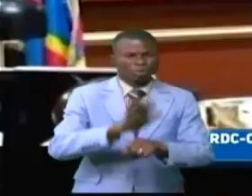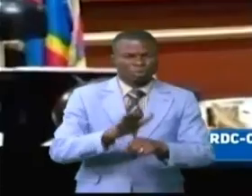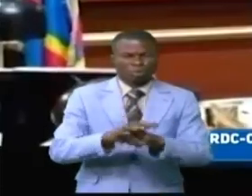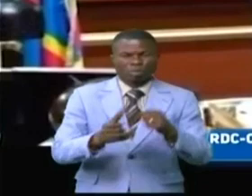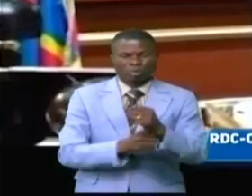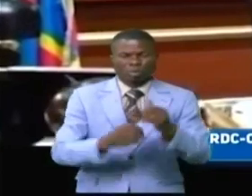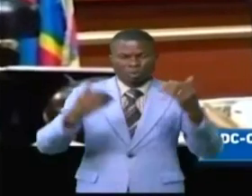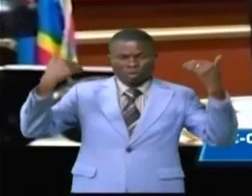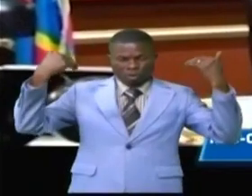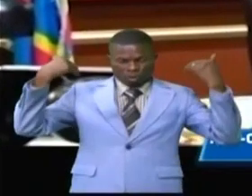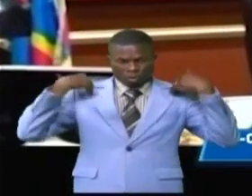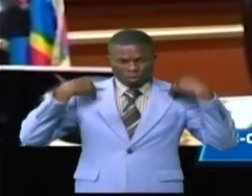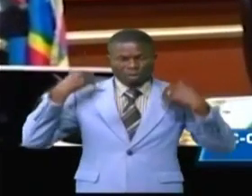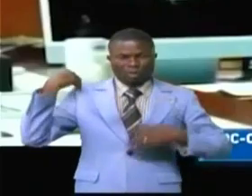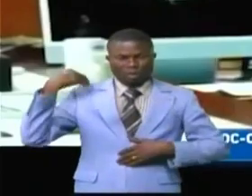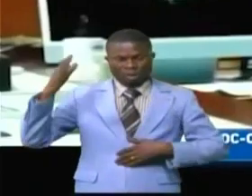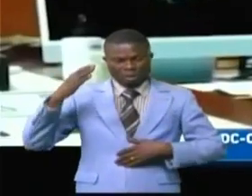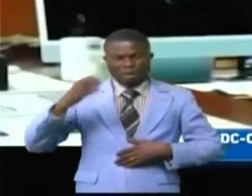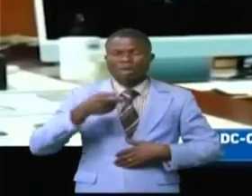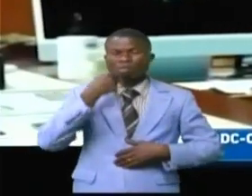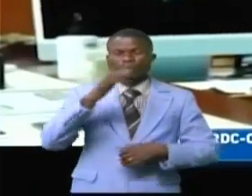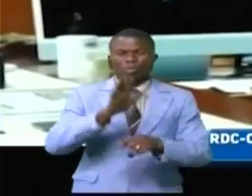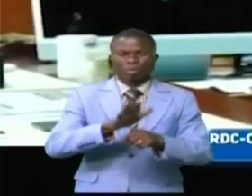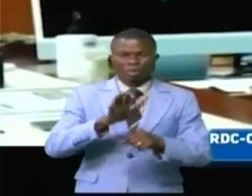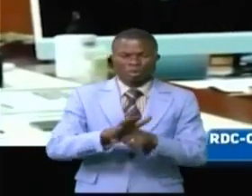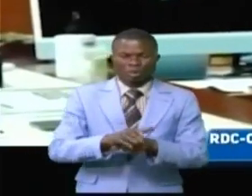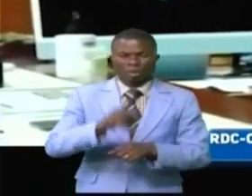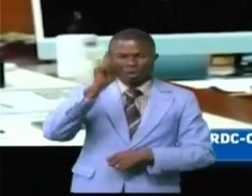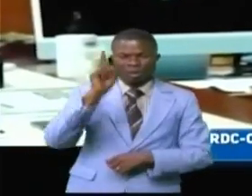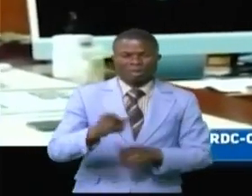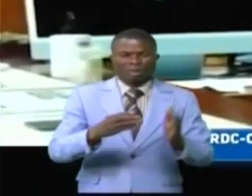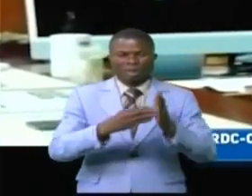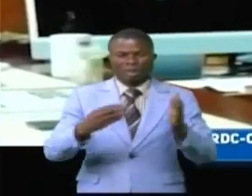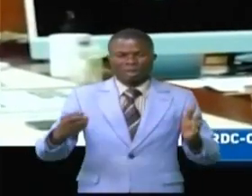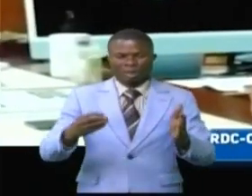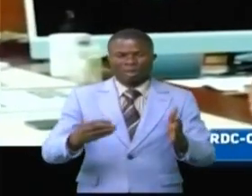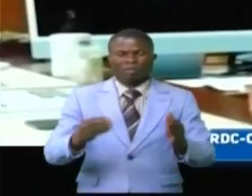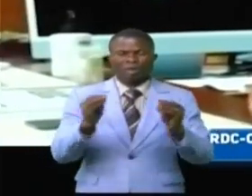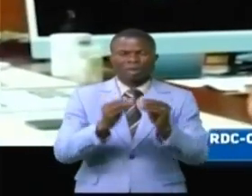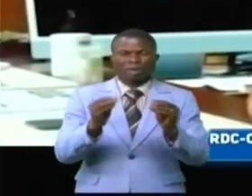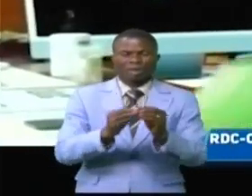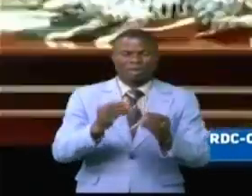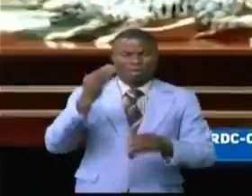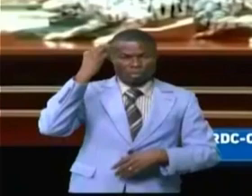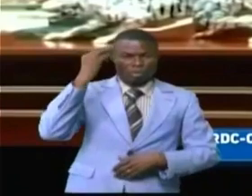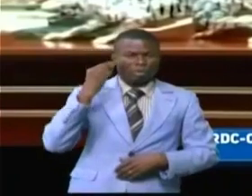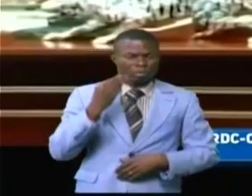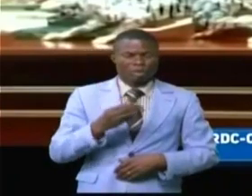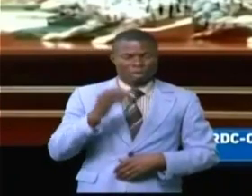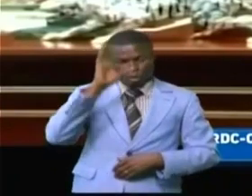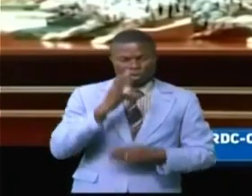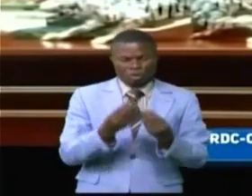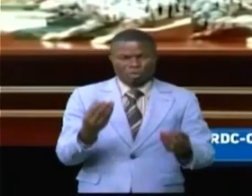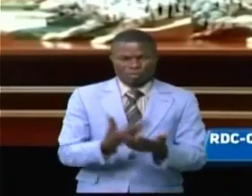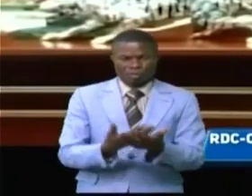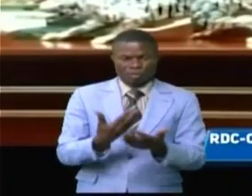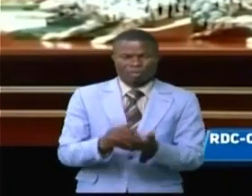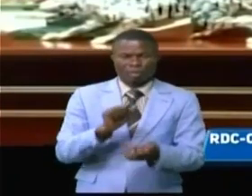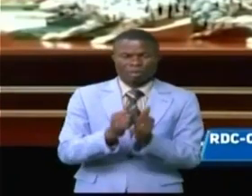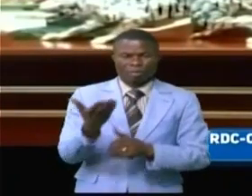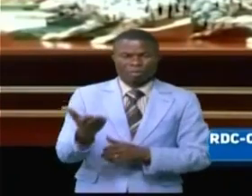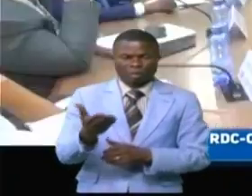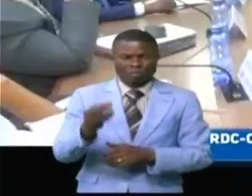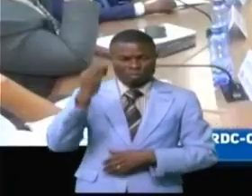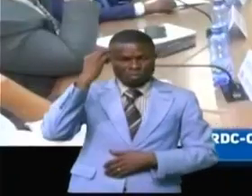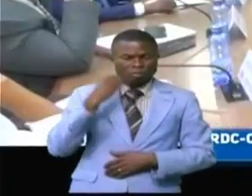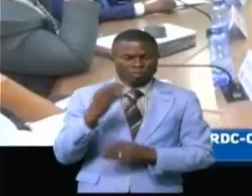l'État avait haussé le ton lors de la 109e réunion du Conseil des ministres pour des solutions urgentes. Quelques jours seulement, le